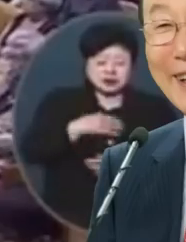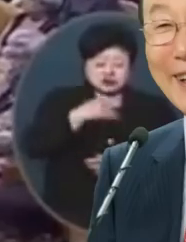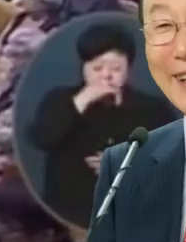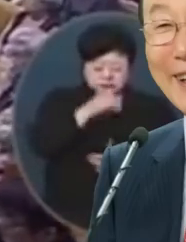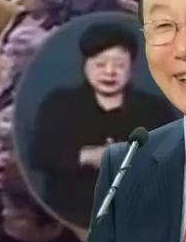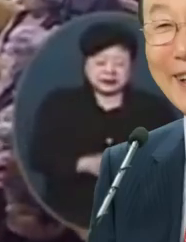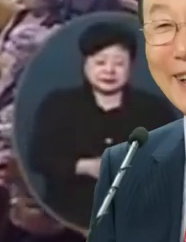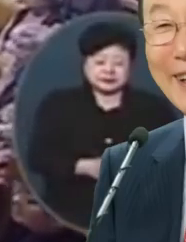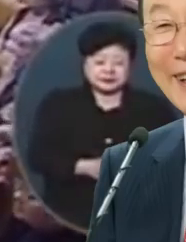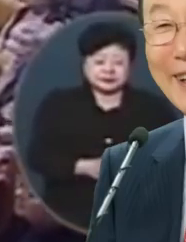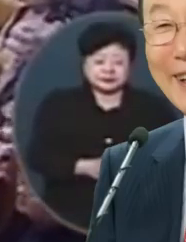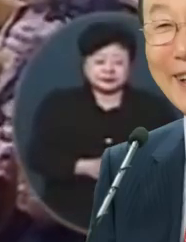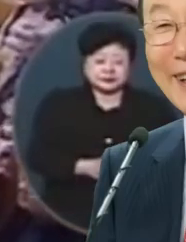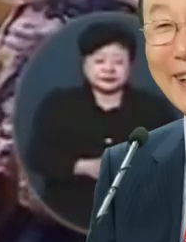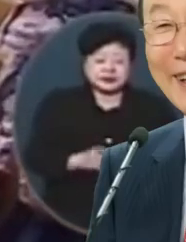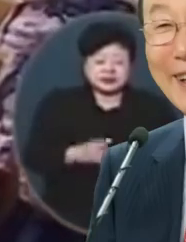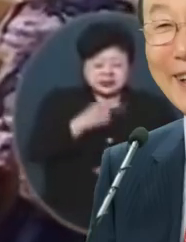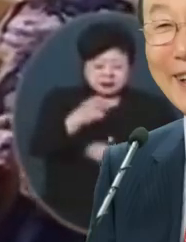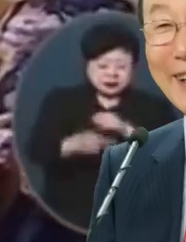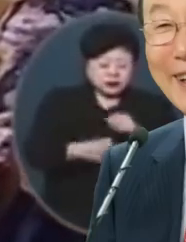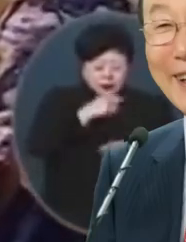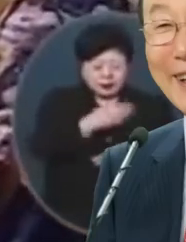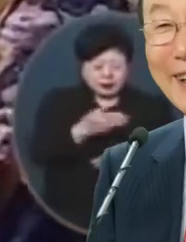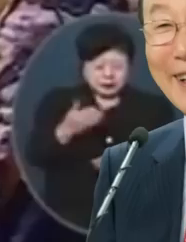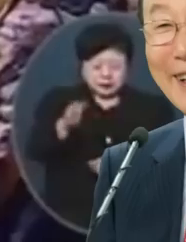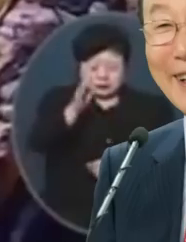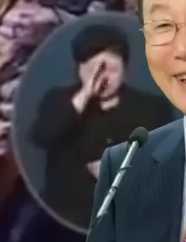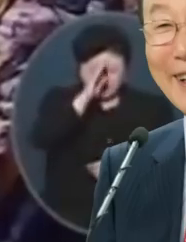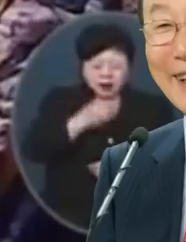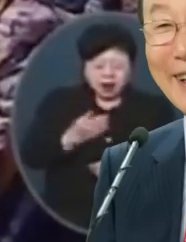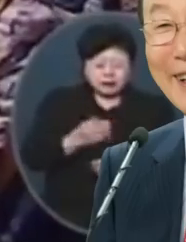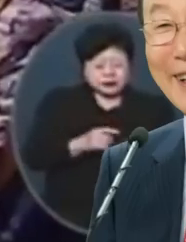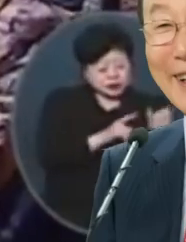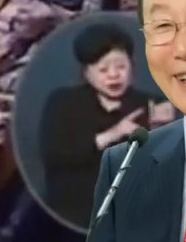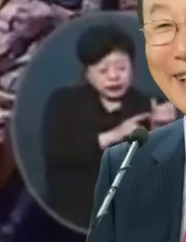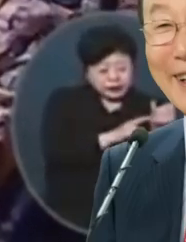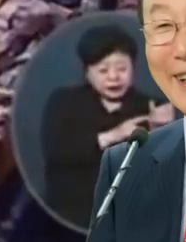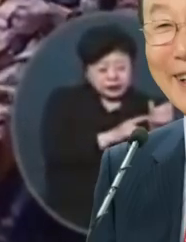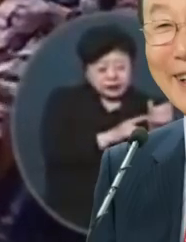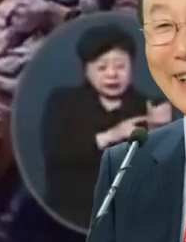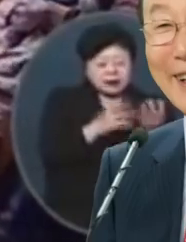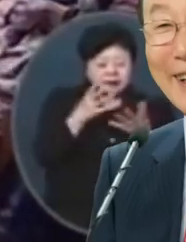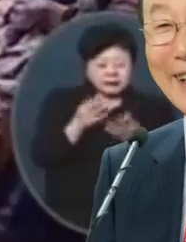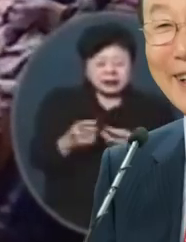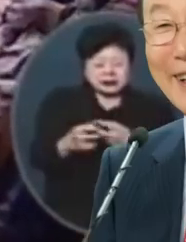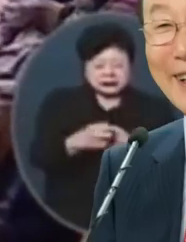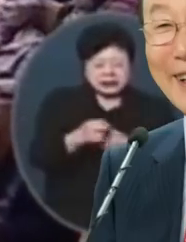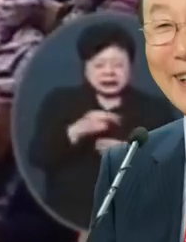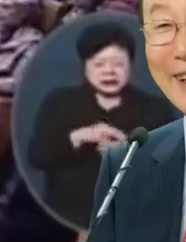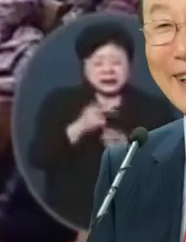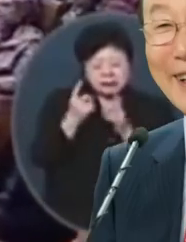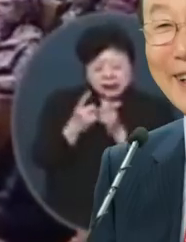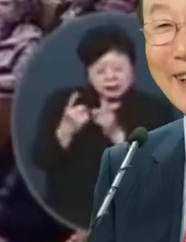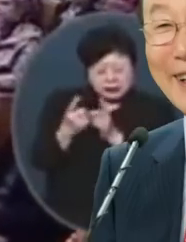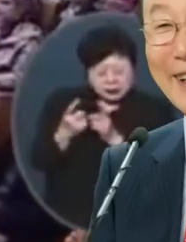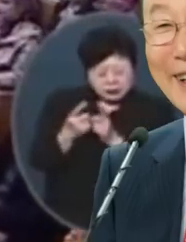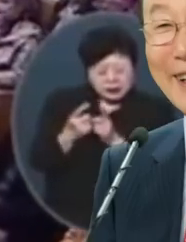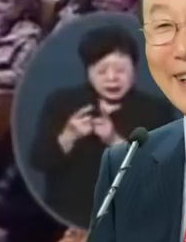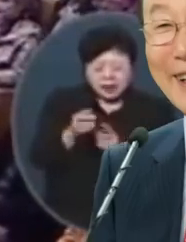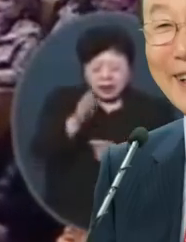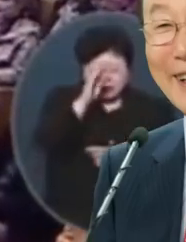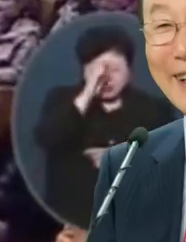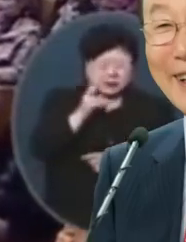있습니다. 12년 동안 혈루병을 앓은 여인은 많은 의사를 만났지만 도리어